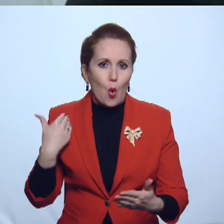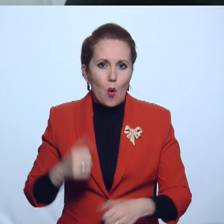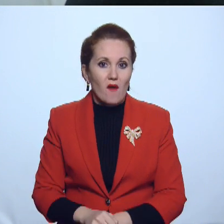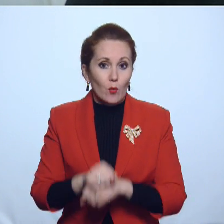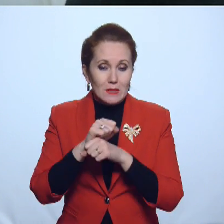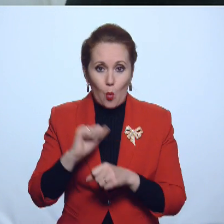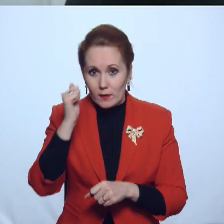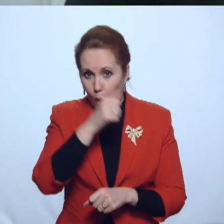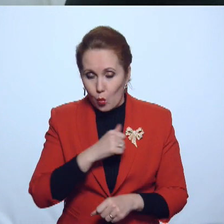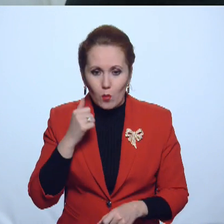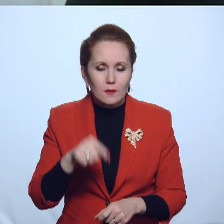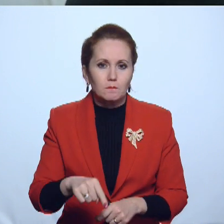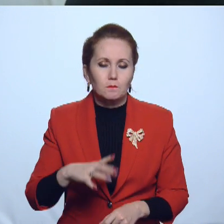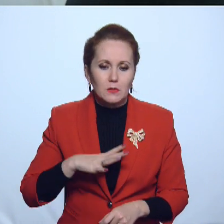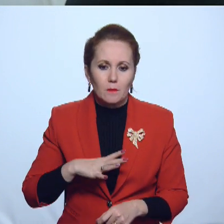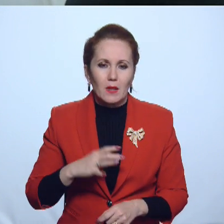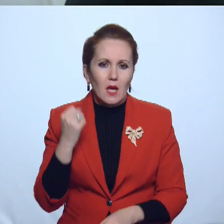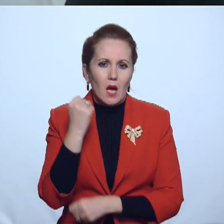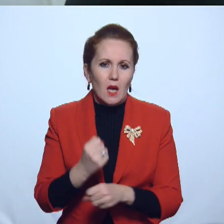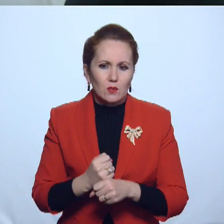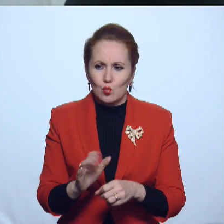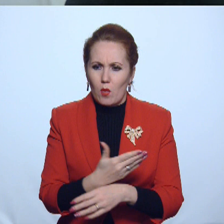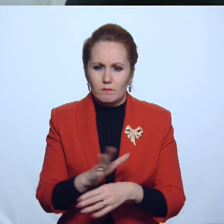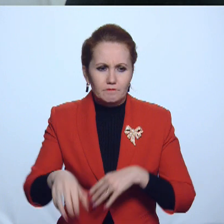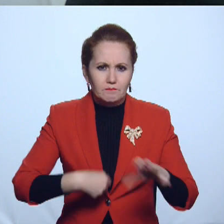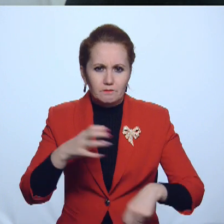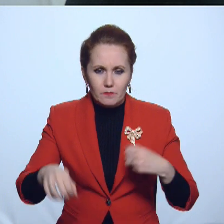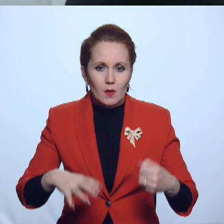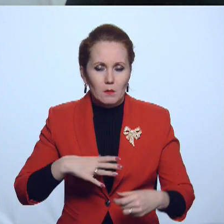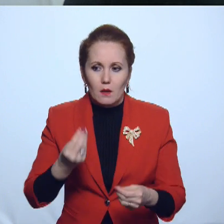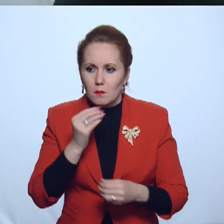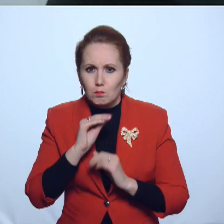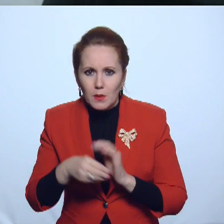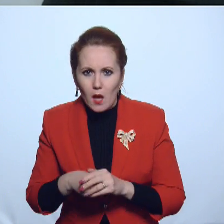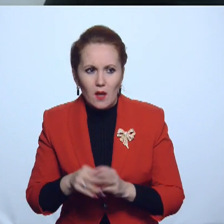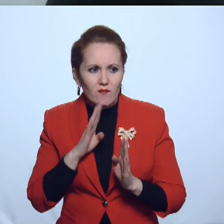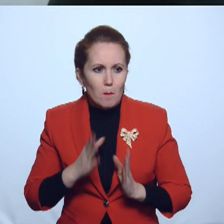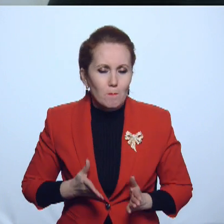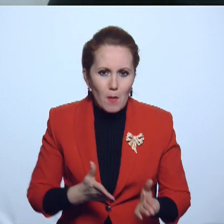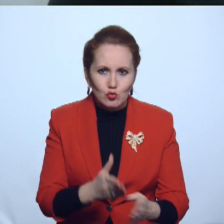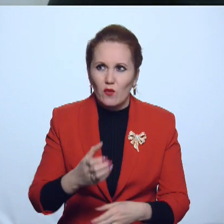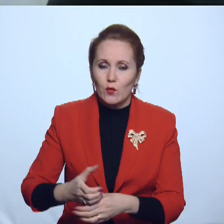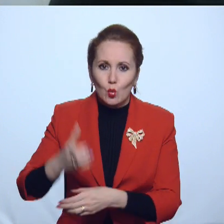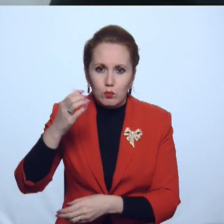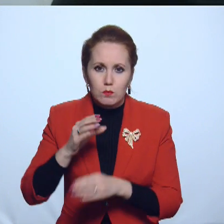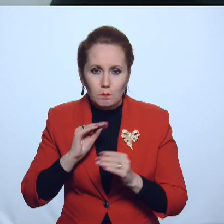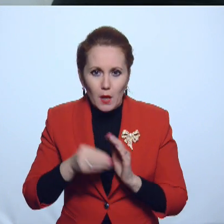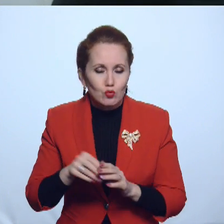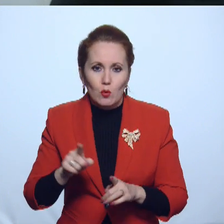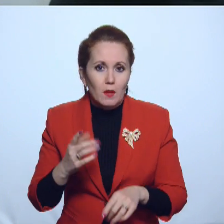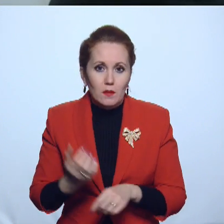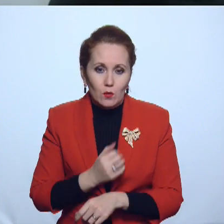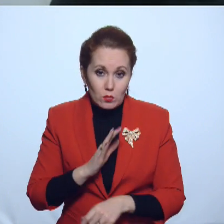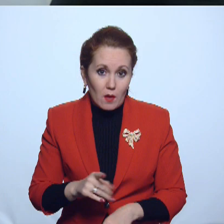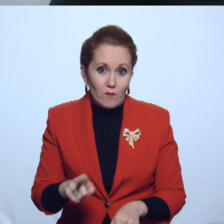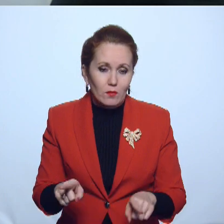годы, там при раскулачивании, или когда у них, они даже ее прятали где-то в печку, в печную трубу, чтобы ее не